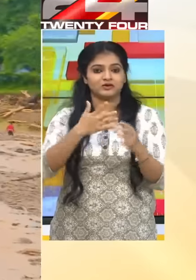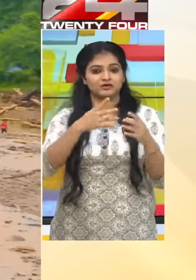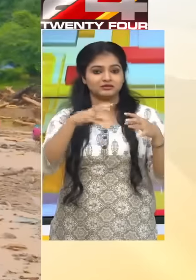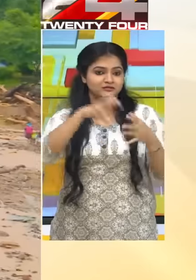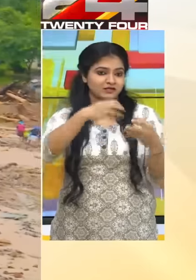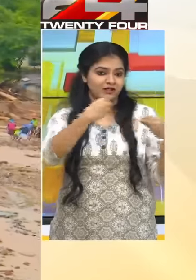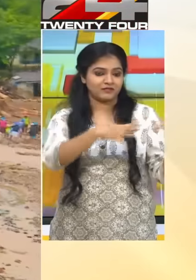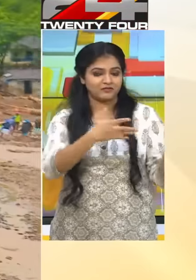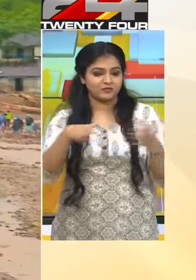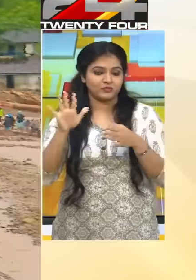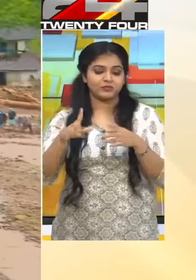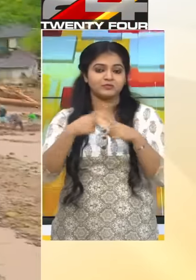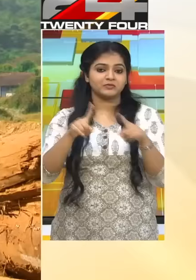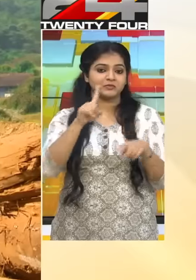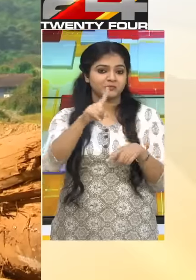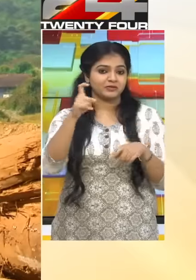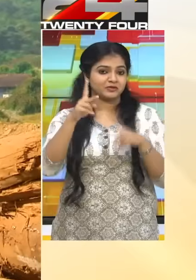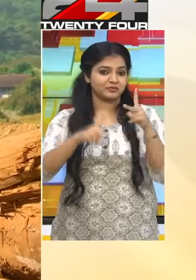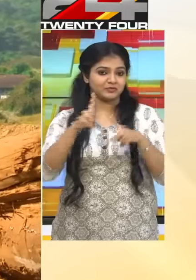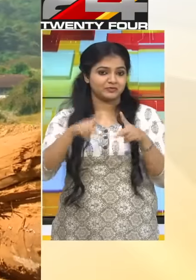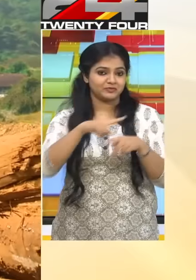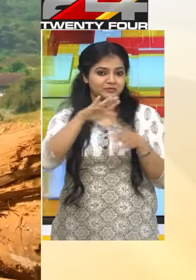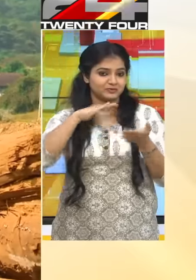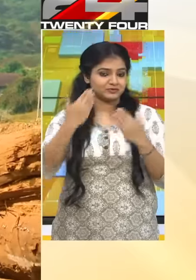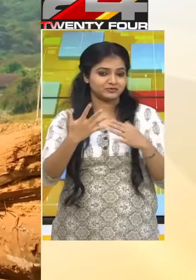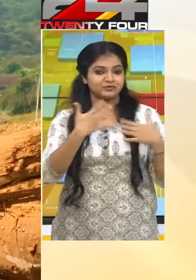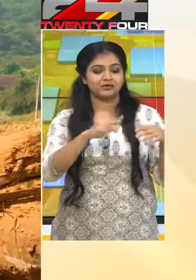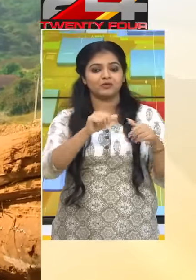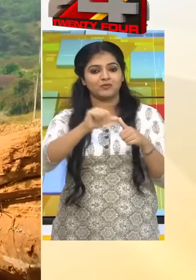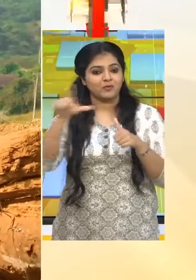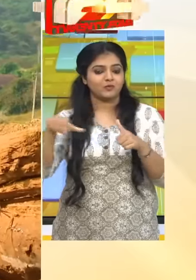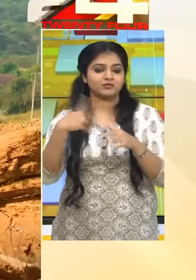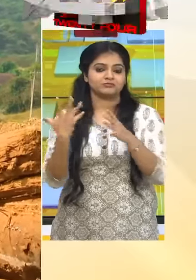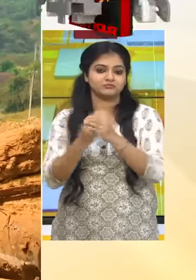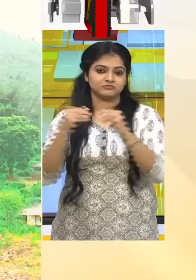ഞങ്ങൾ 17 പേരുൾപ്പെടെ എല്ലാവരും ഒരുമിച്ചാണ്.